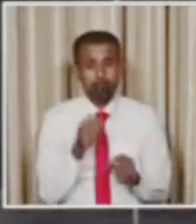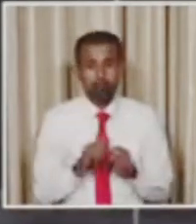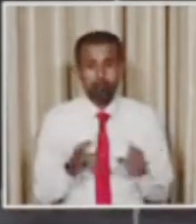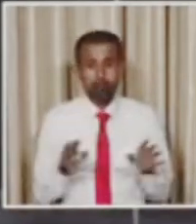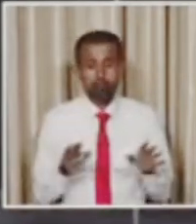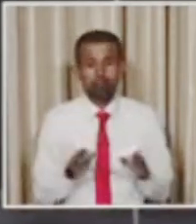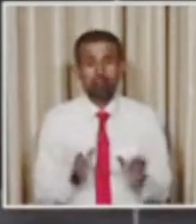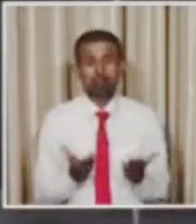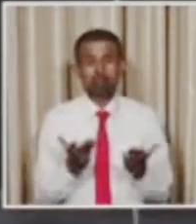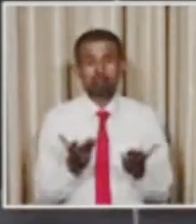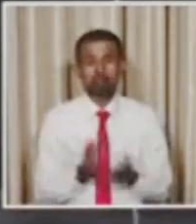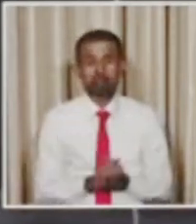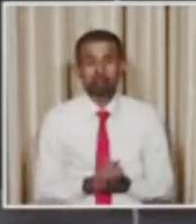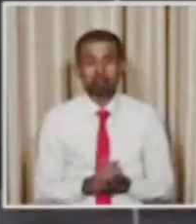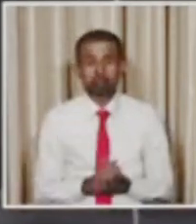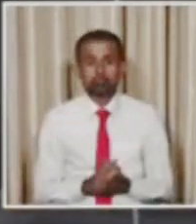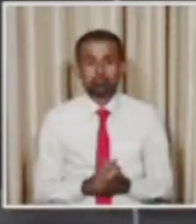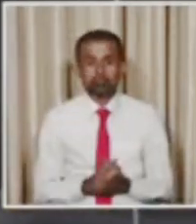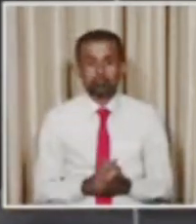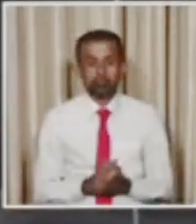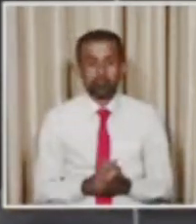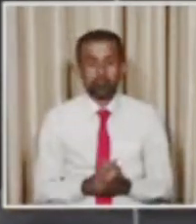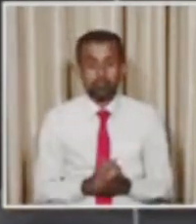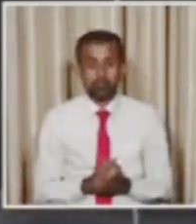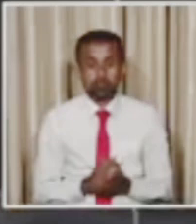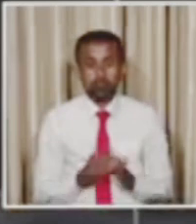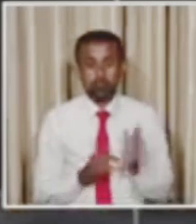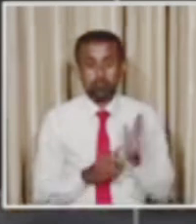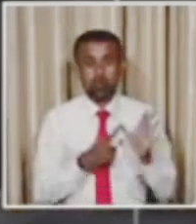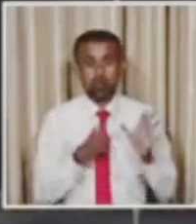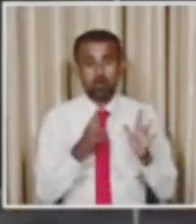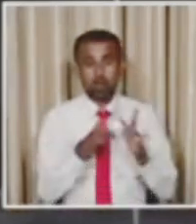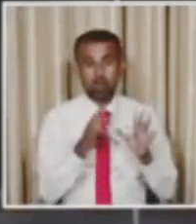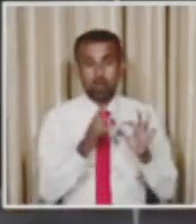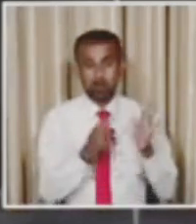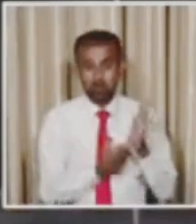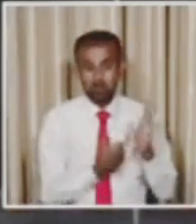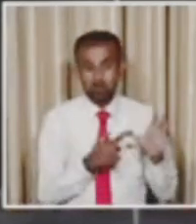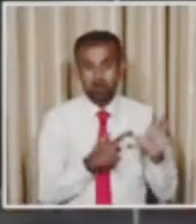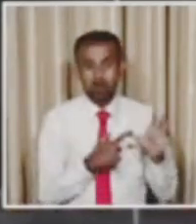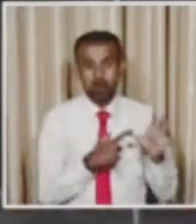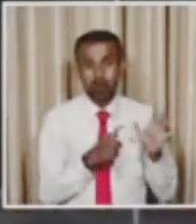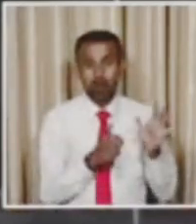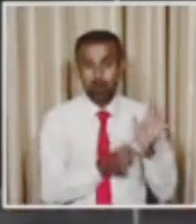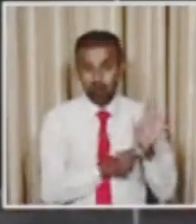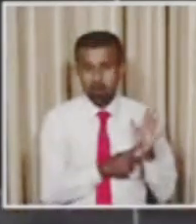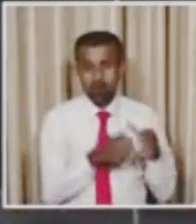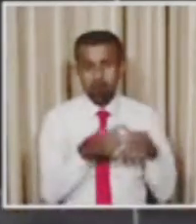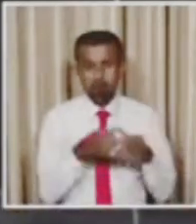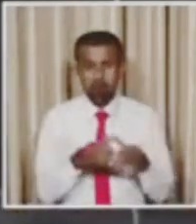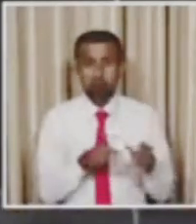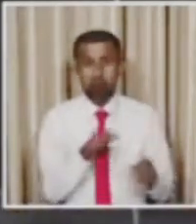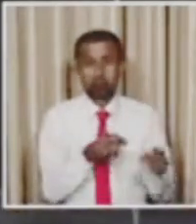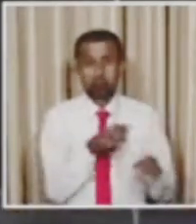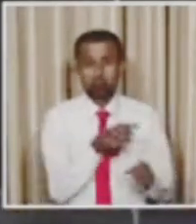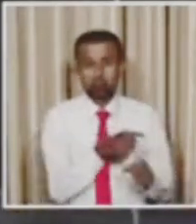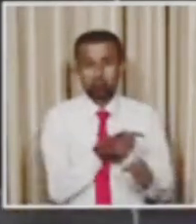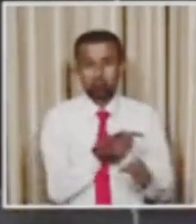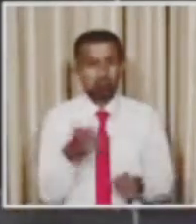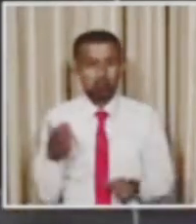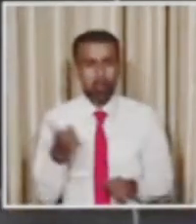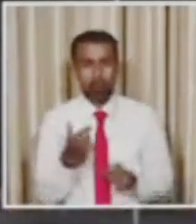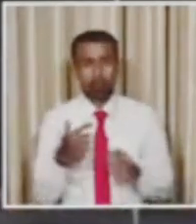ඉන්නේ. ඒ නිසා ඒකට අද වාම ලිබරල්වාදීන් පවා, අද වාම ලිබරල්වාදීන් ඉන්නේ, අලුත්